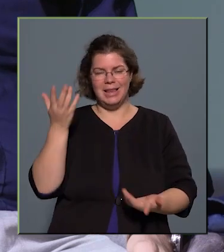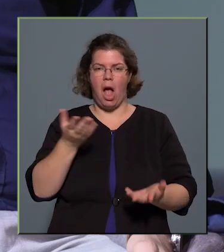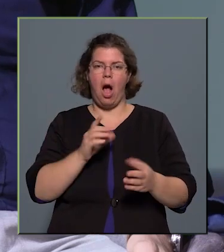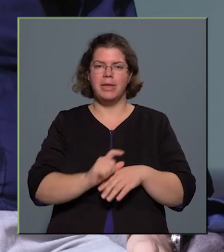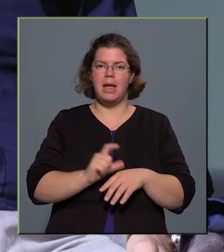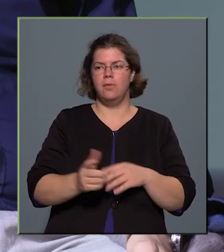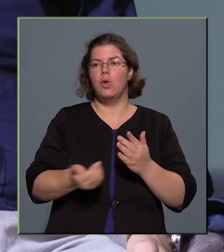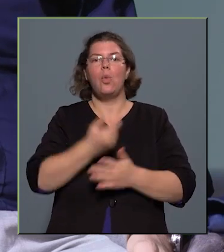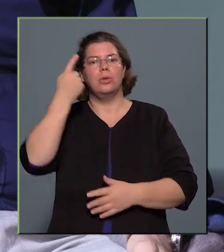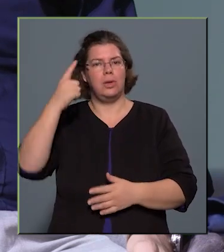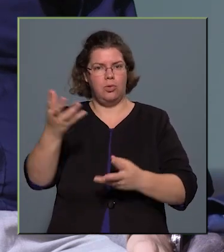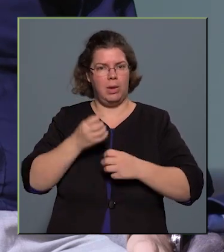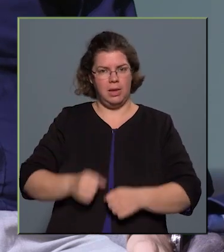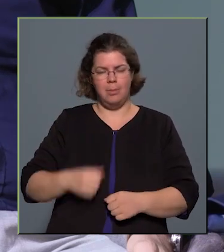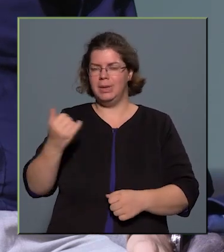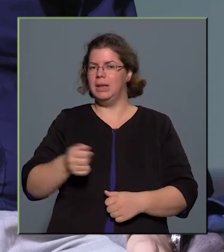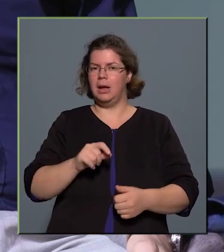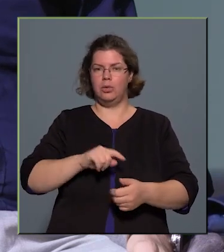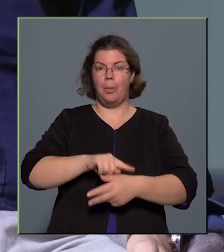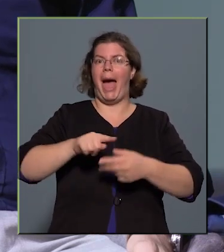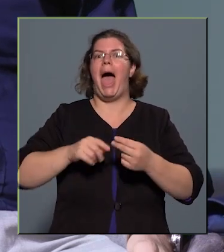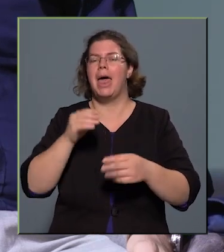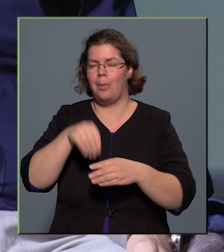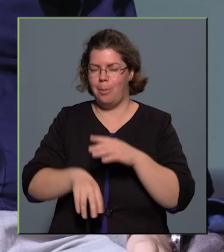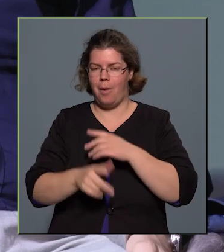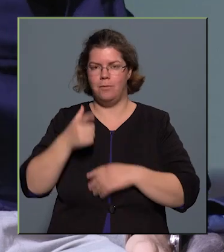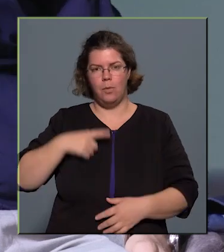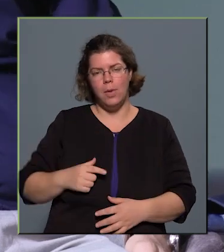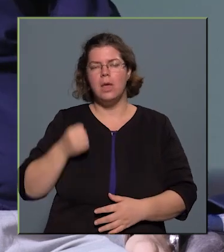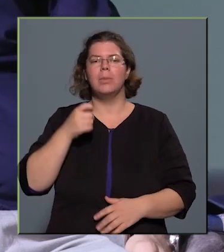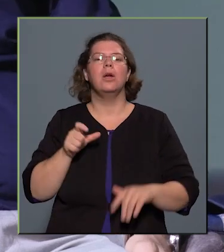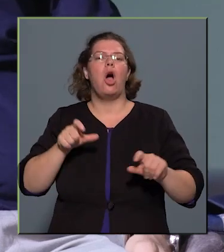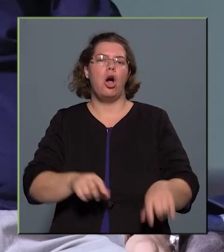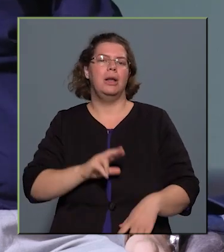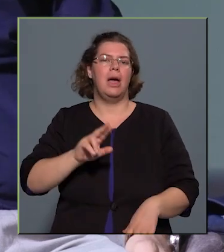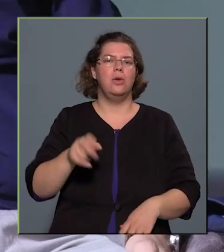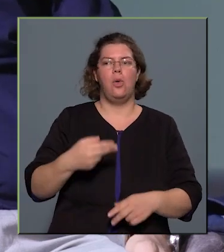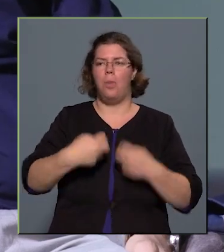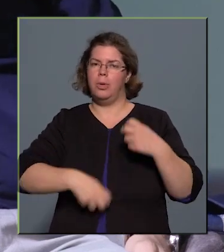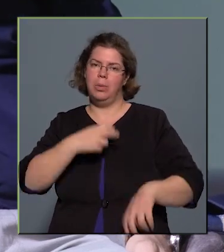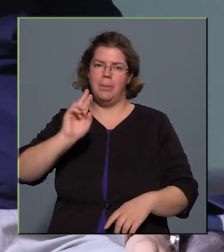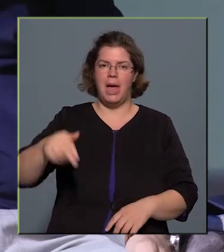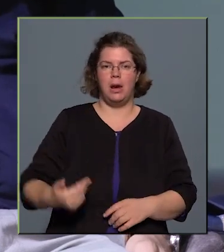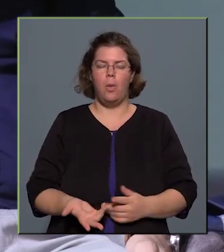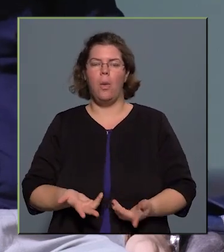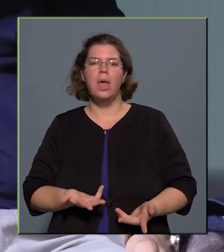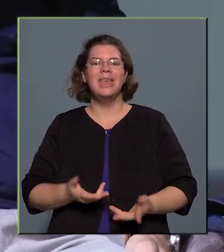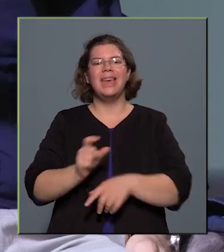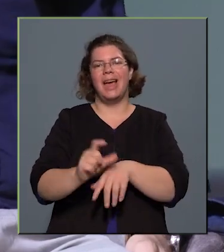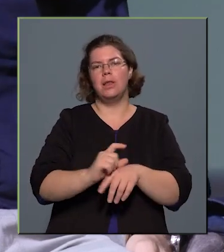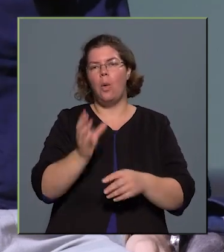megszerzése egyértelműen mindig a top 3-ba volt valamilyen szinten, amikor akadályokról, problémákról, hiányzó